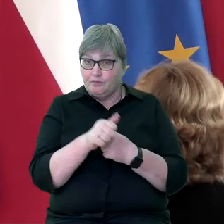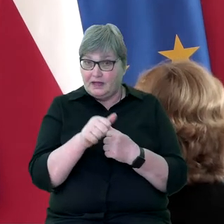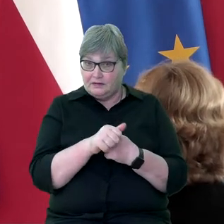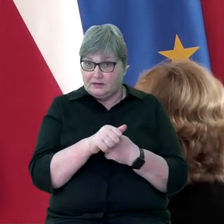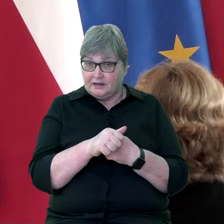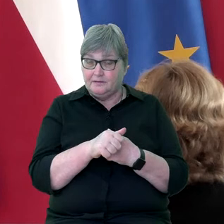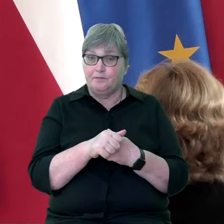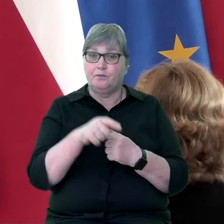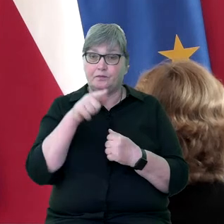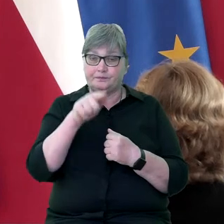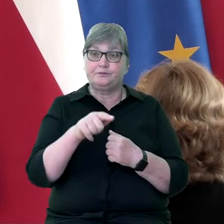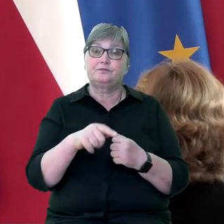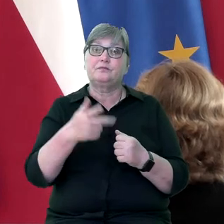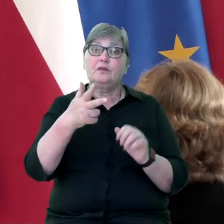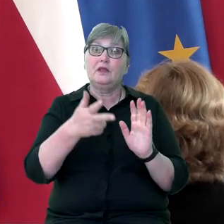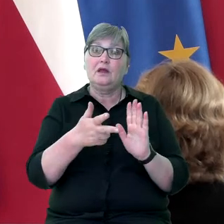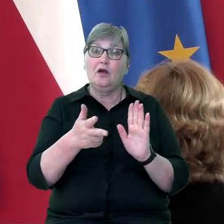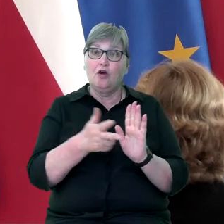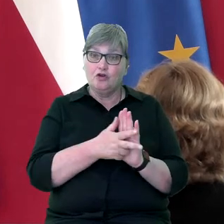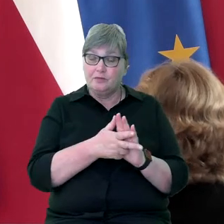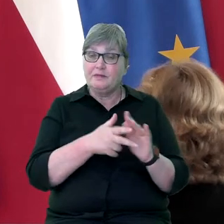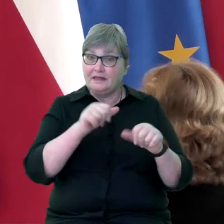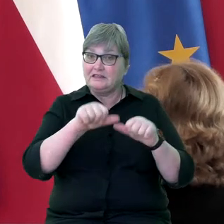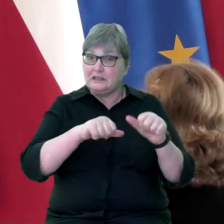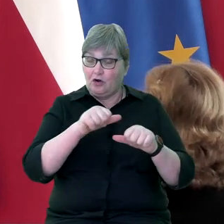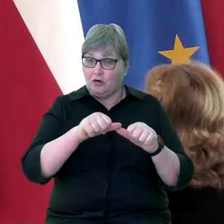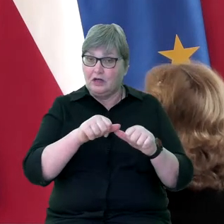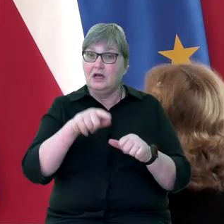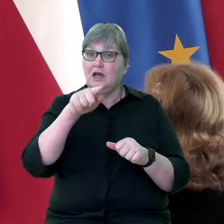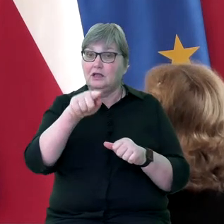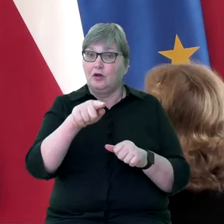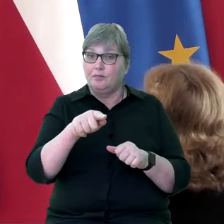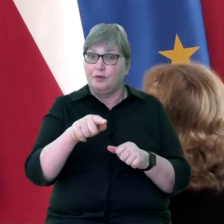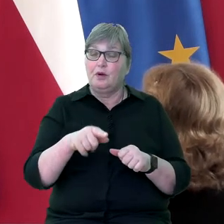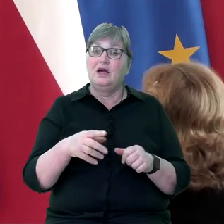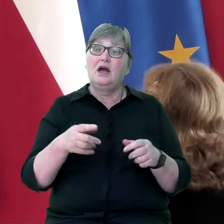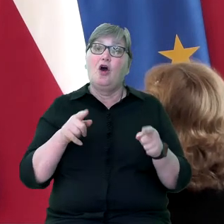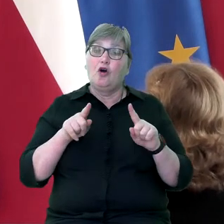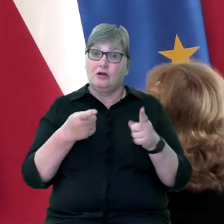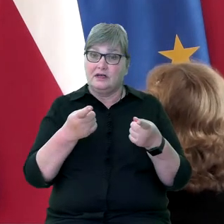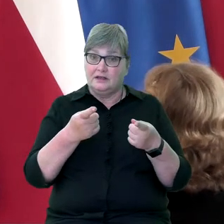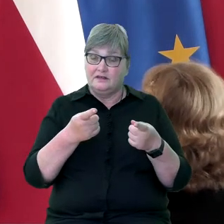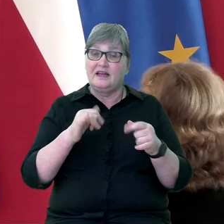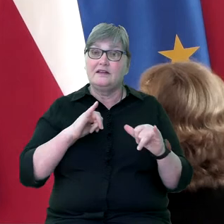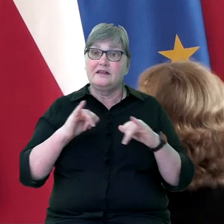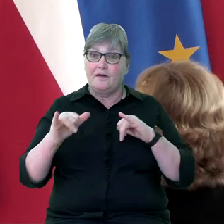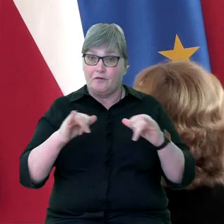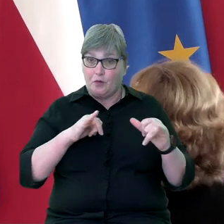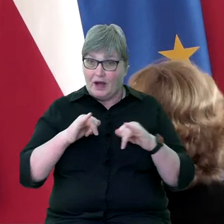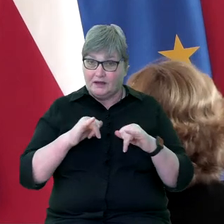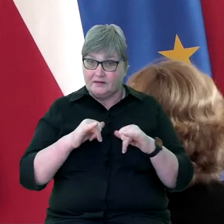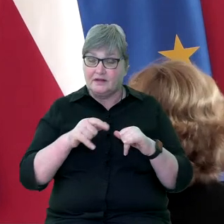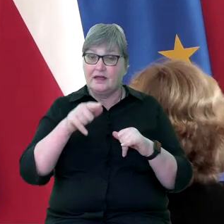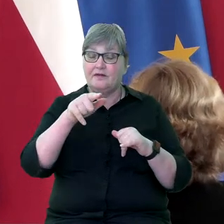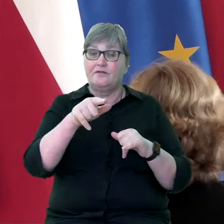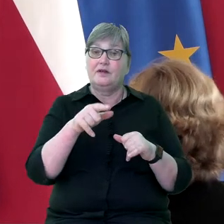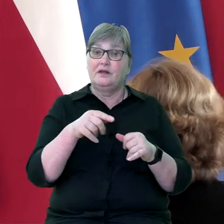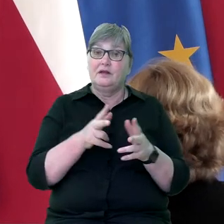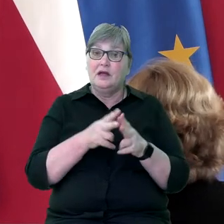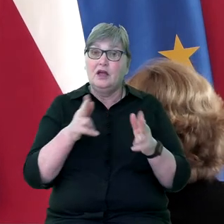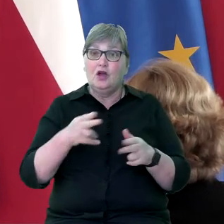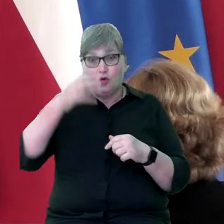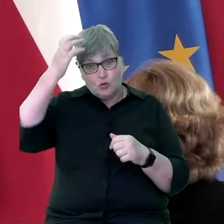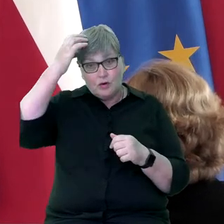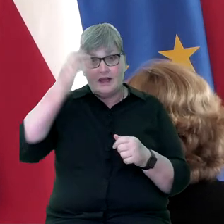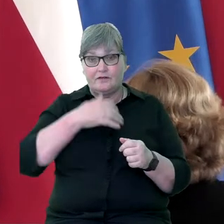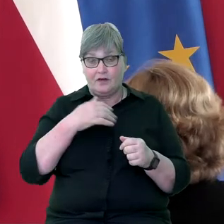roku o tymczasowej organizacji władz naczelnych w Królestwie Polskim przewidywał zasady zatrudniania urzędników państwowych w